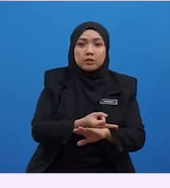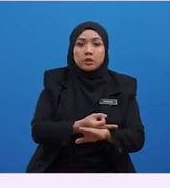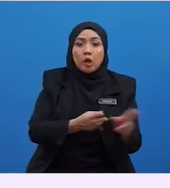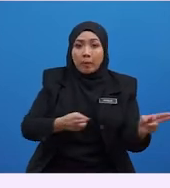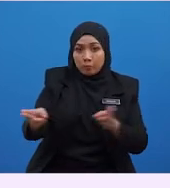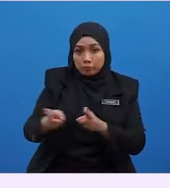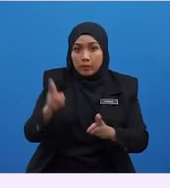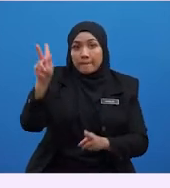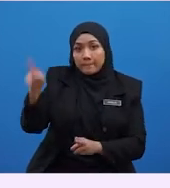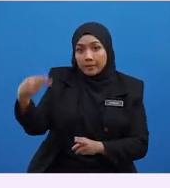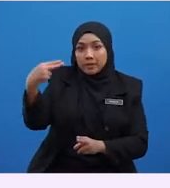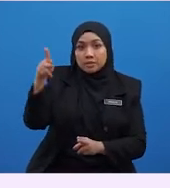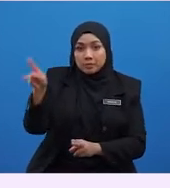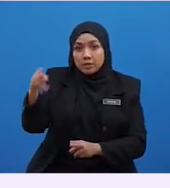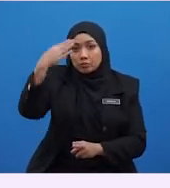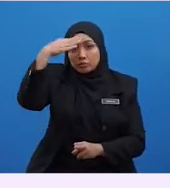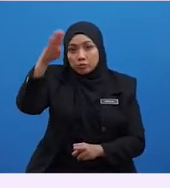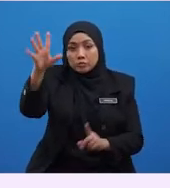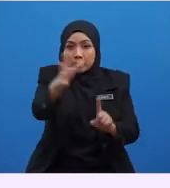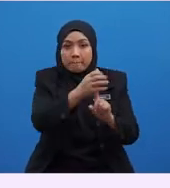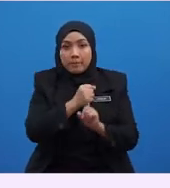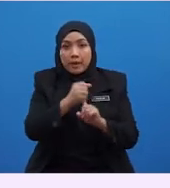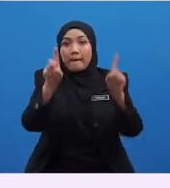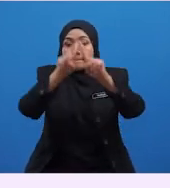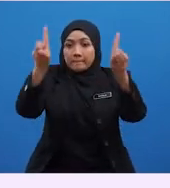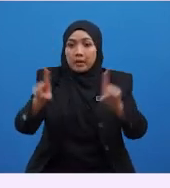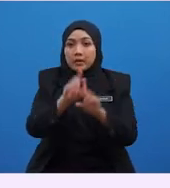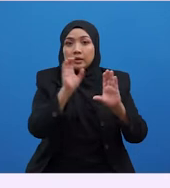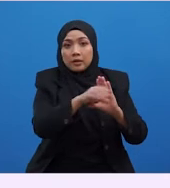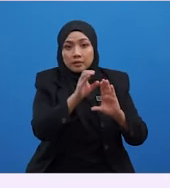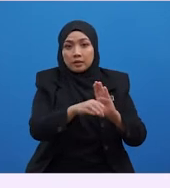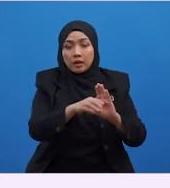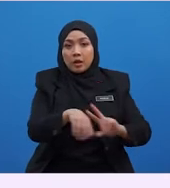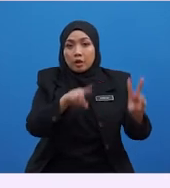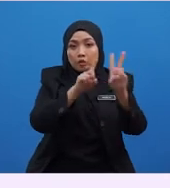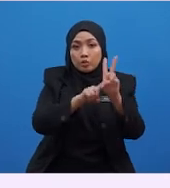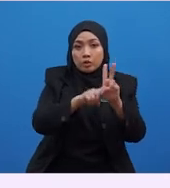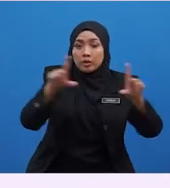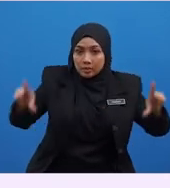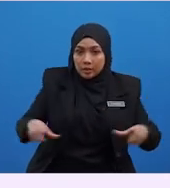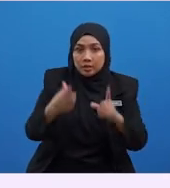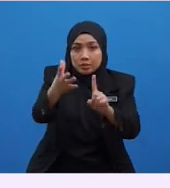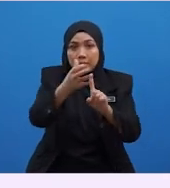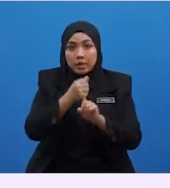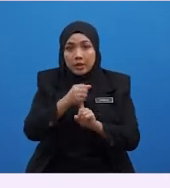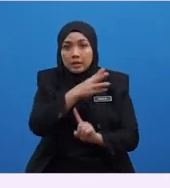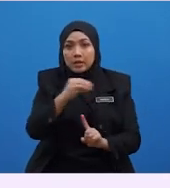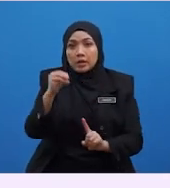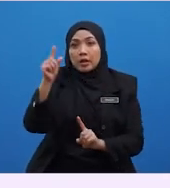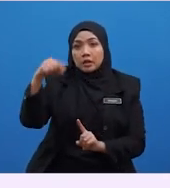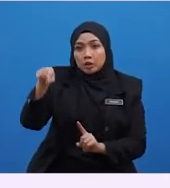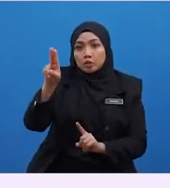pertama, mencapai ke pangkalan data. Kedua, melaksanakan capaian dan query.